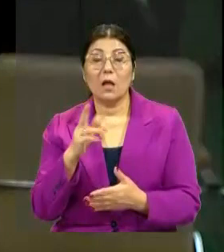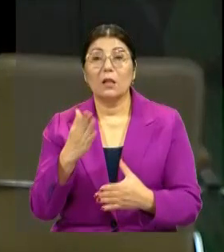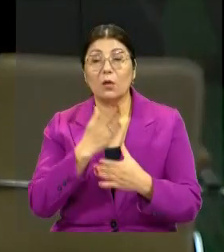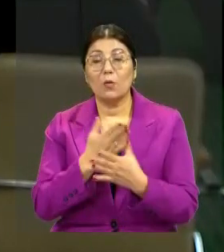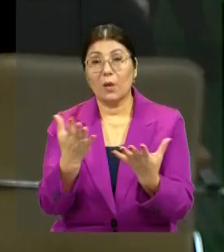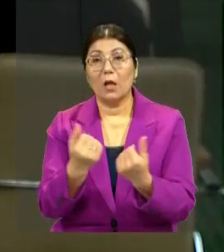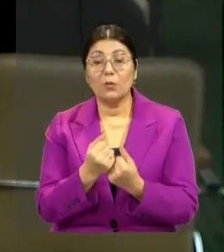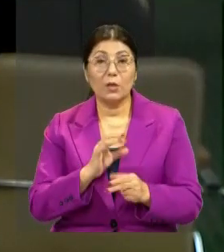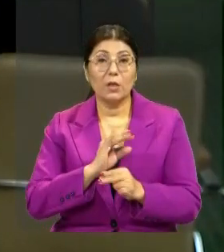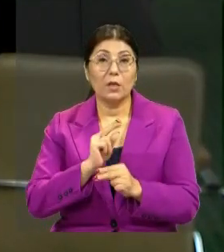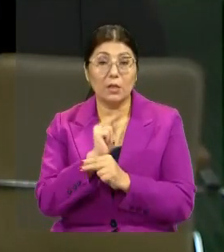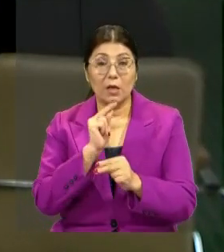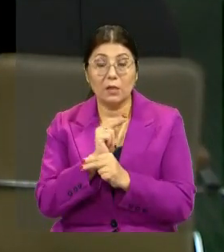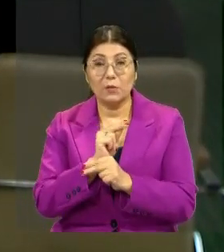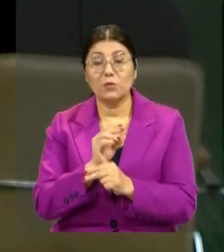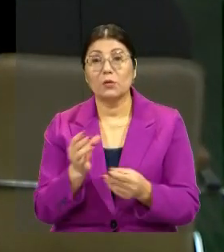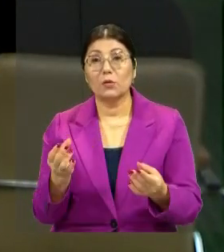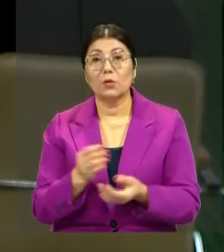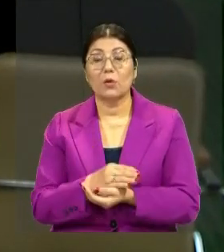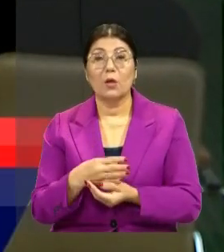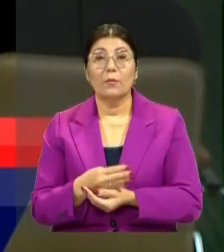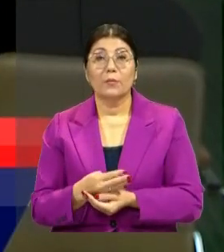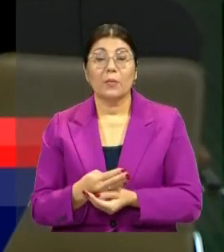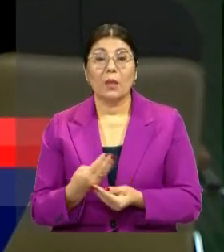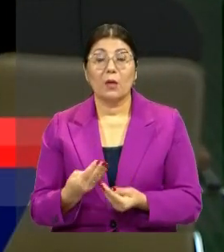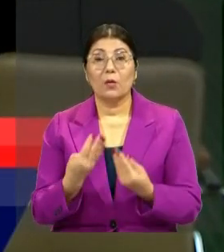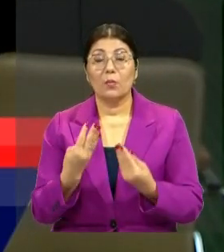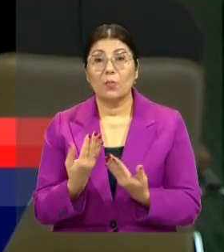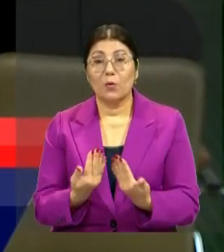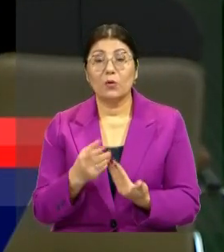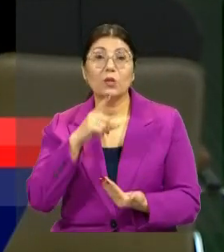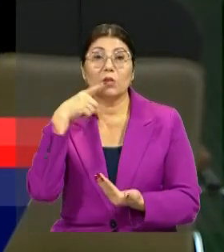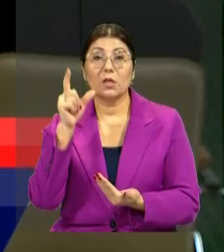айтты. Практиканың 4-ші күнінде осындай жастарды